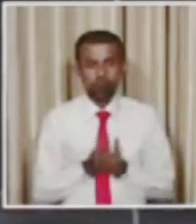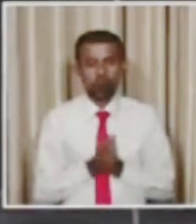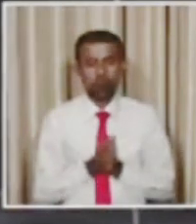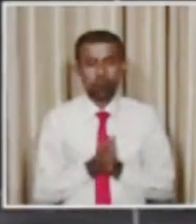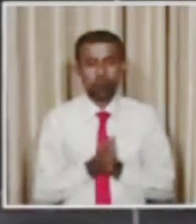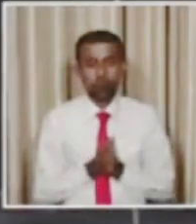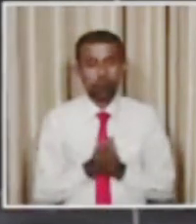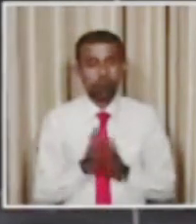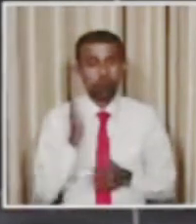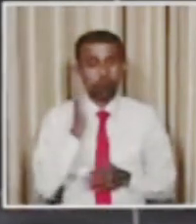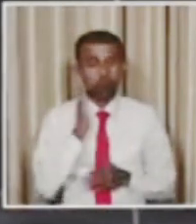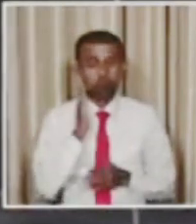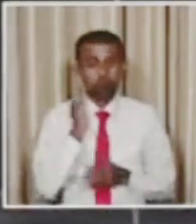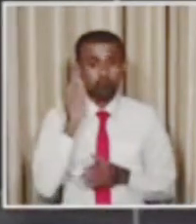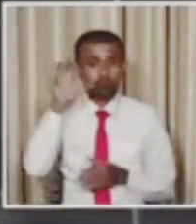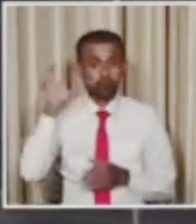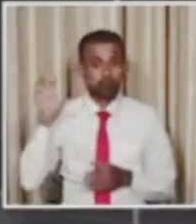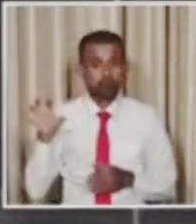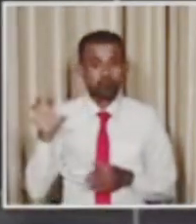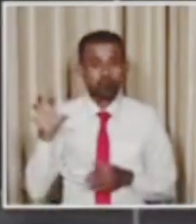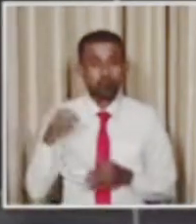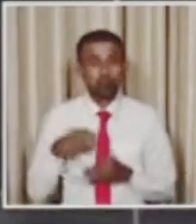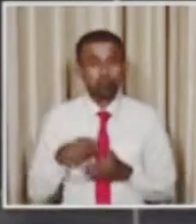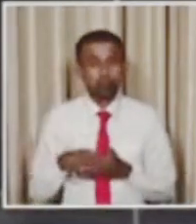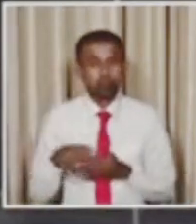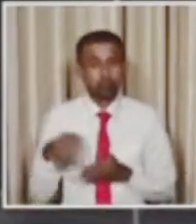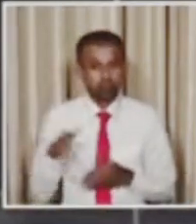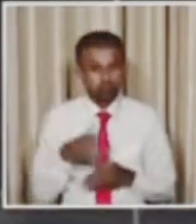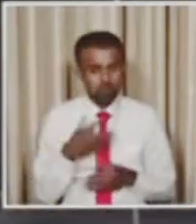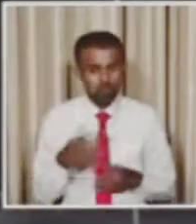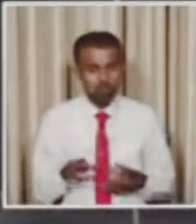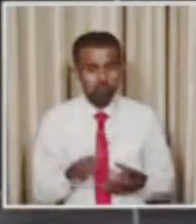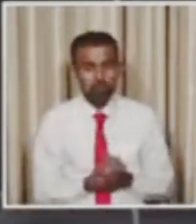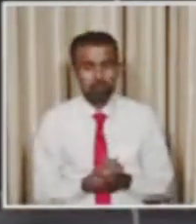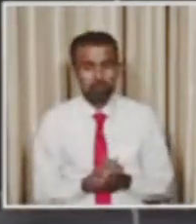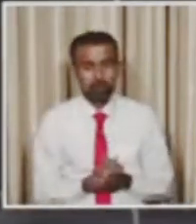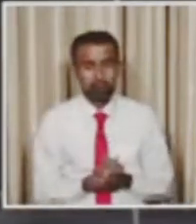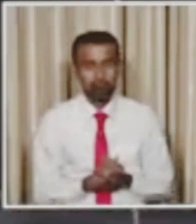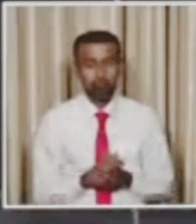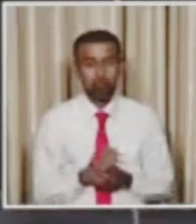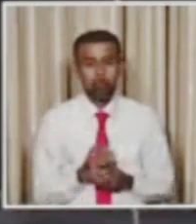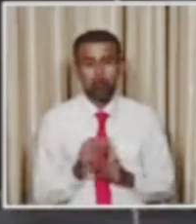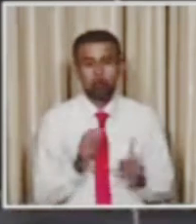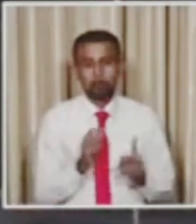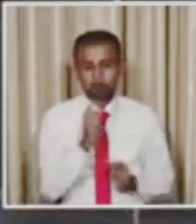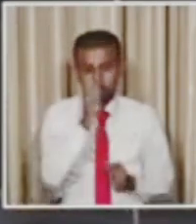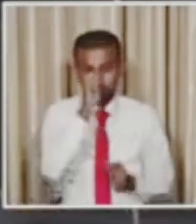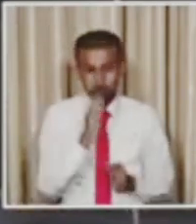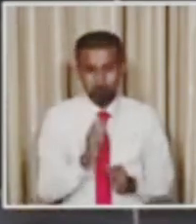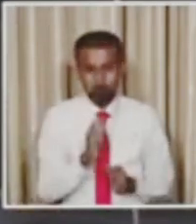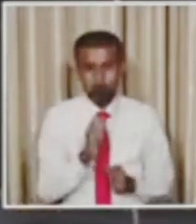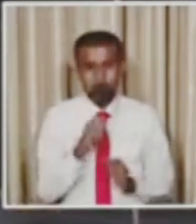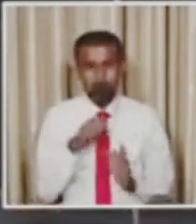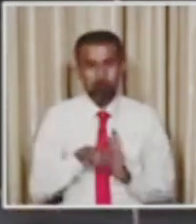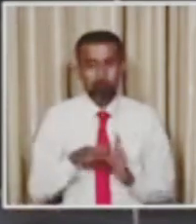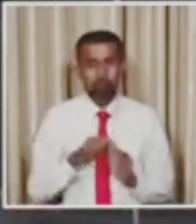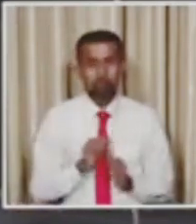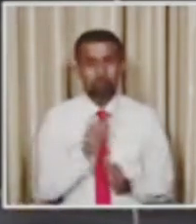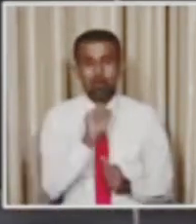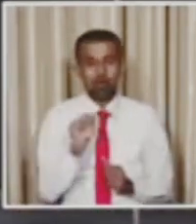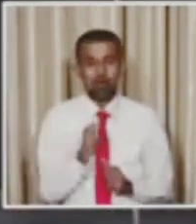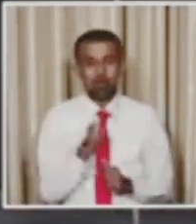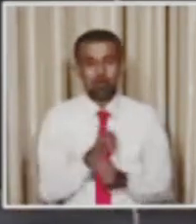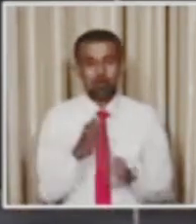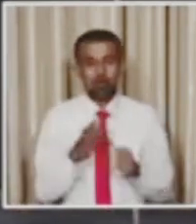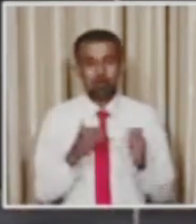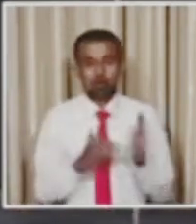බටහිර බලවතුන්ගේ සුරතලුන් බවට පත් කරගෙන තින්නේ. ඒ නිසා ගරු මූලාසනාරූඪ මන්ත්‍රීතුමනි, දකුණු ආසියාවේ ගාසා